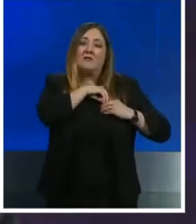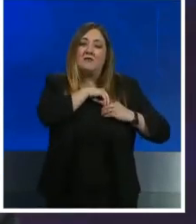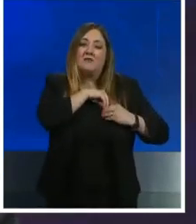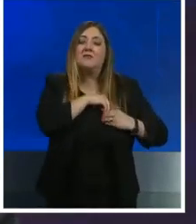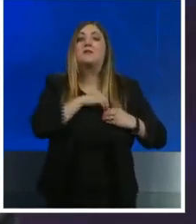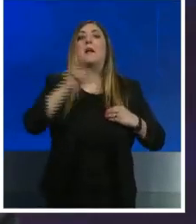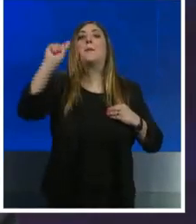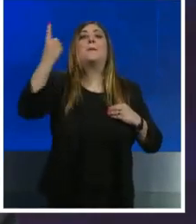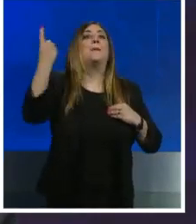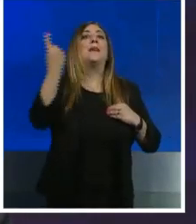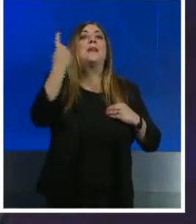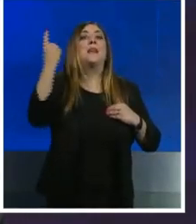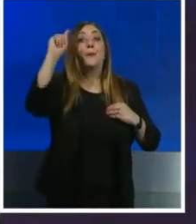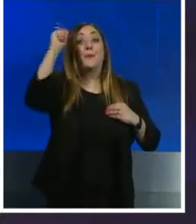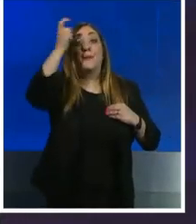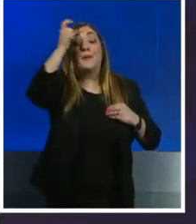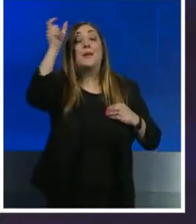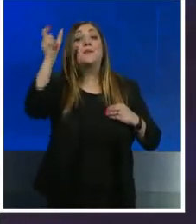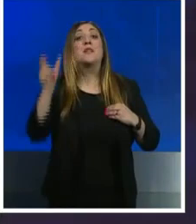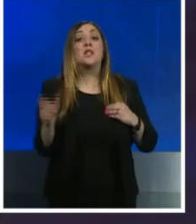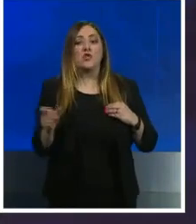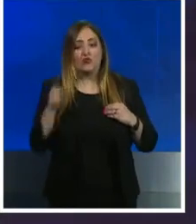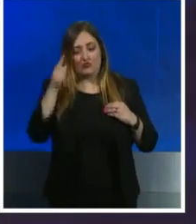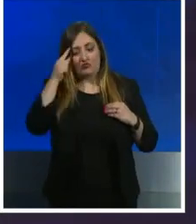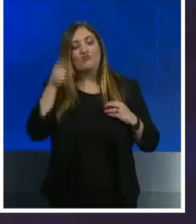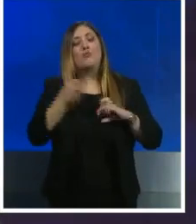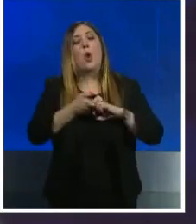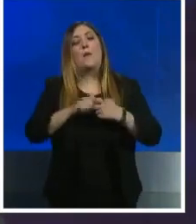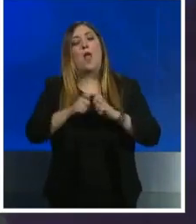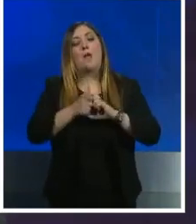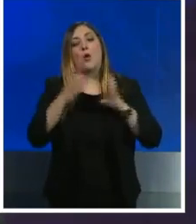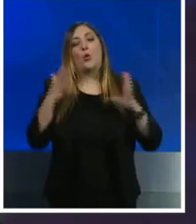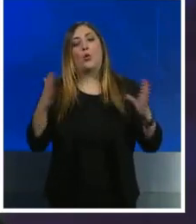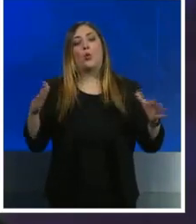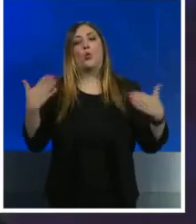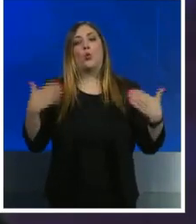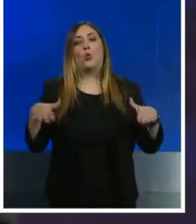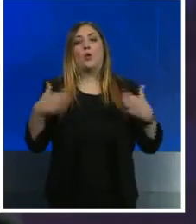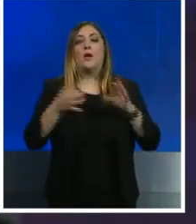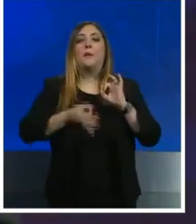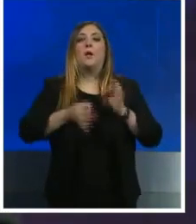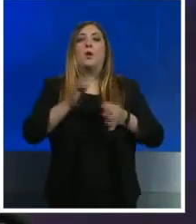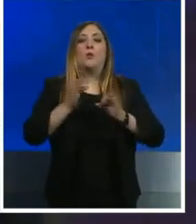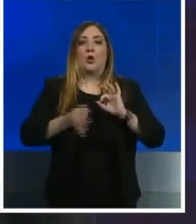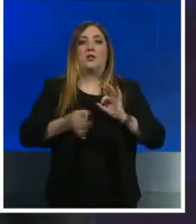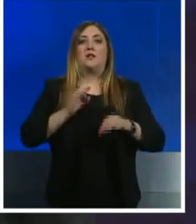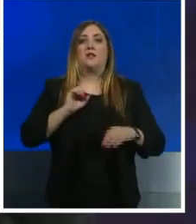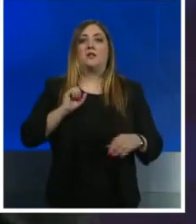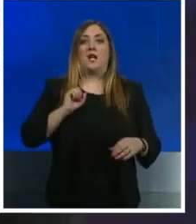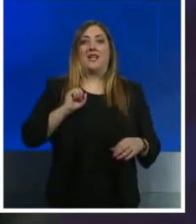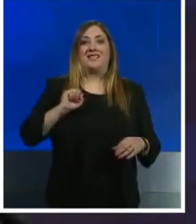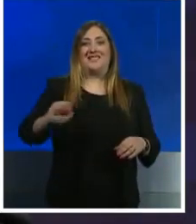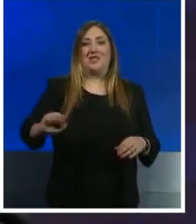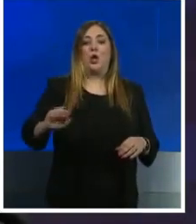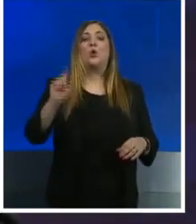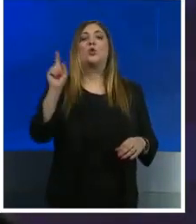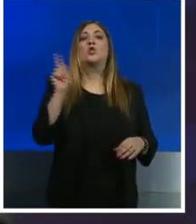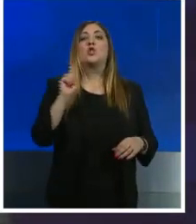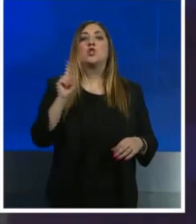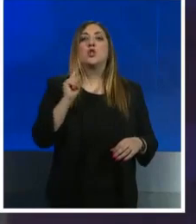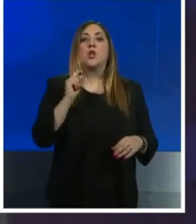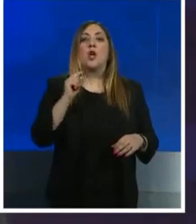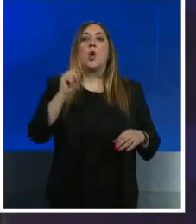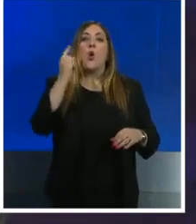il-Prim Ministru jaf li għandu problemi gravi bil-politika ta' one size fits